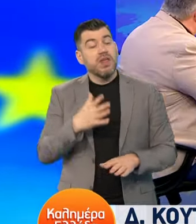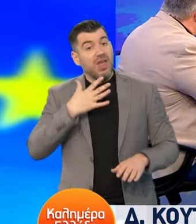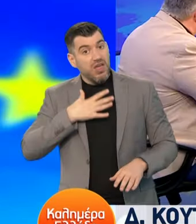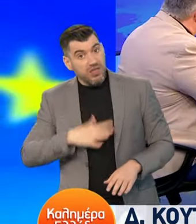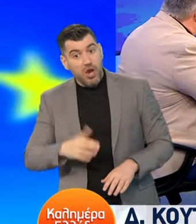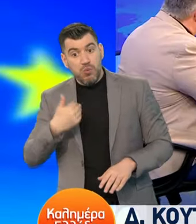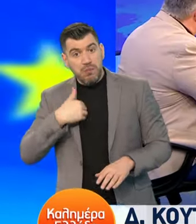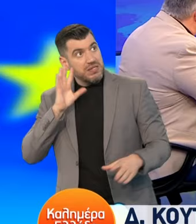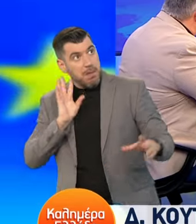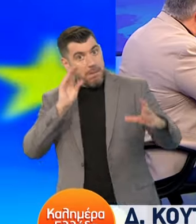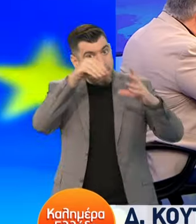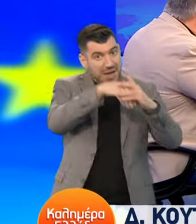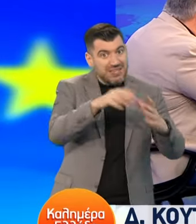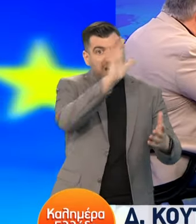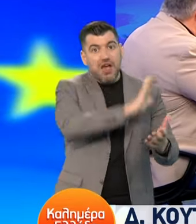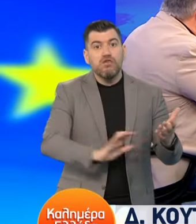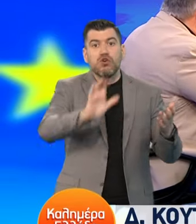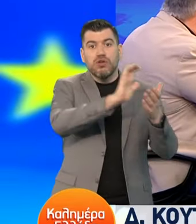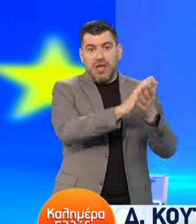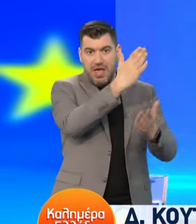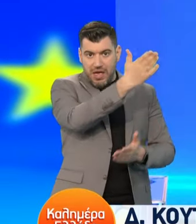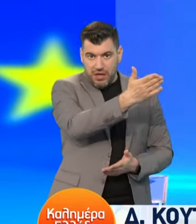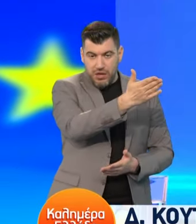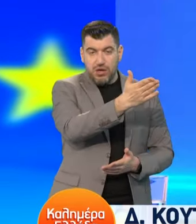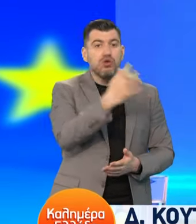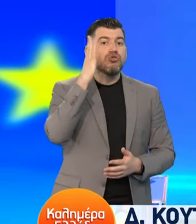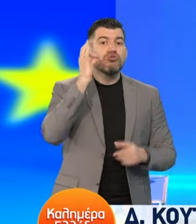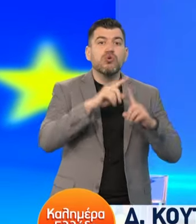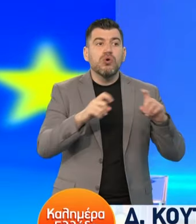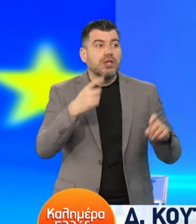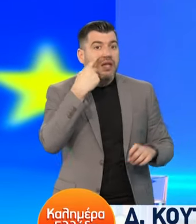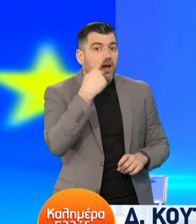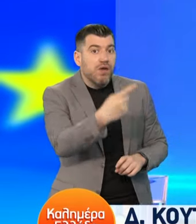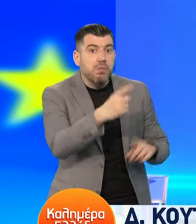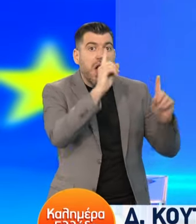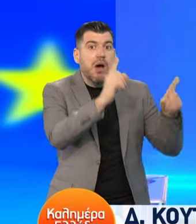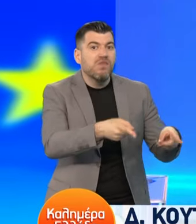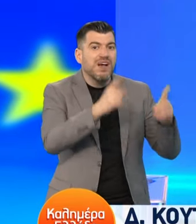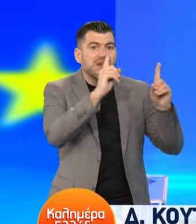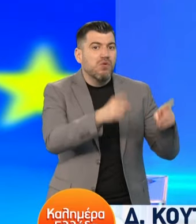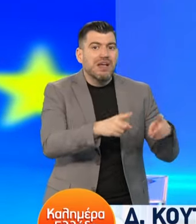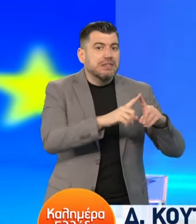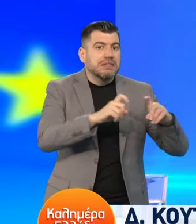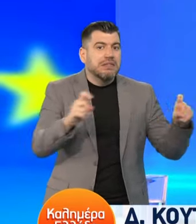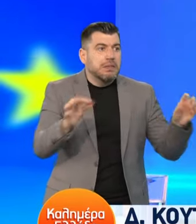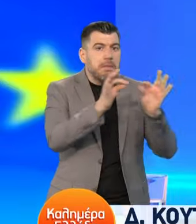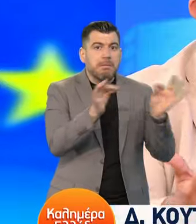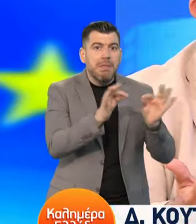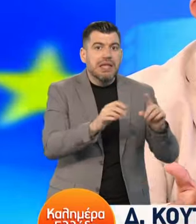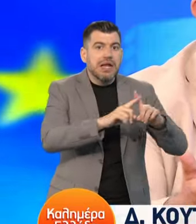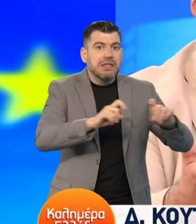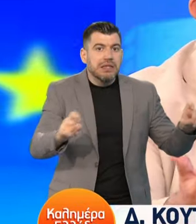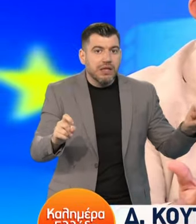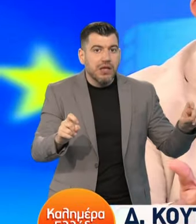που διαμορφώνονται οι αποφάσεις και παίρνονται, ώστε έγκαιρα και να τις γνωρίζουμε και να τις αποκαλύπτουμε και να προετοιμάζουμε για το τι